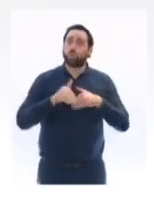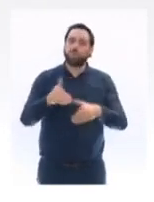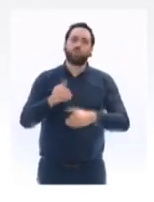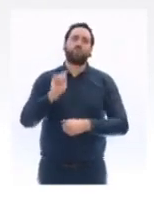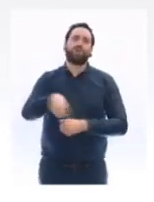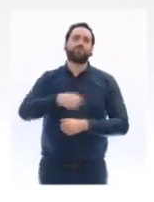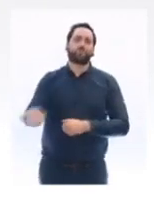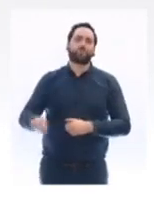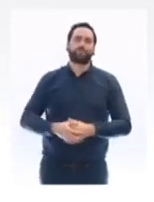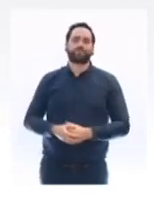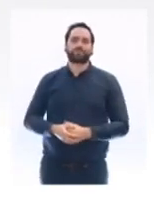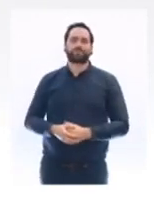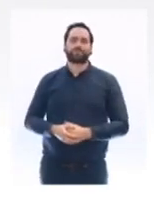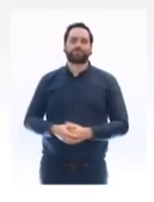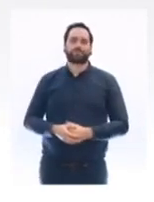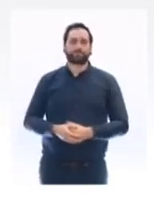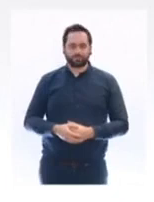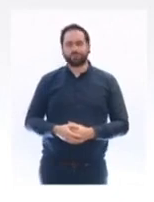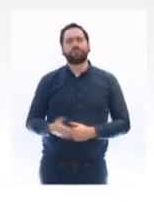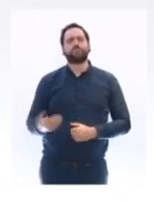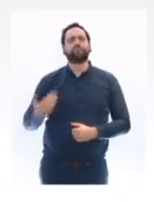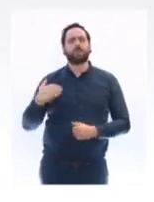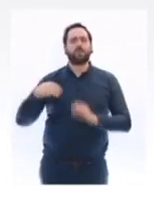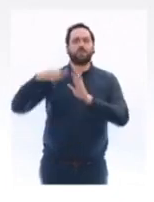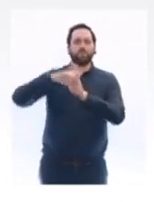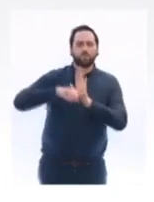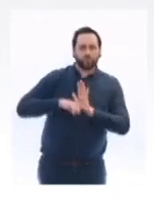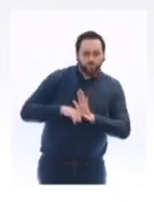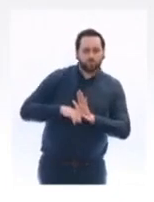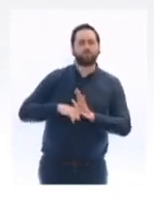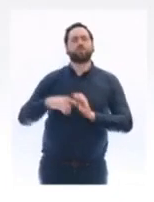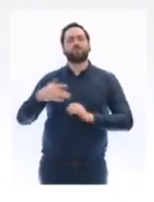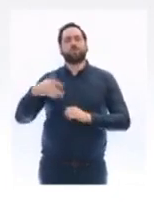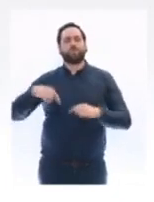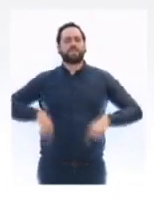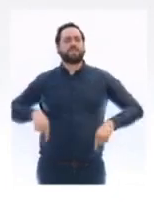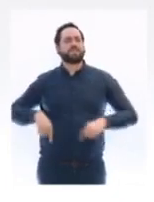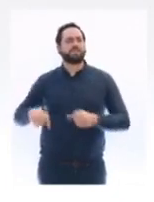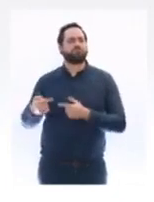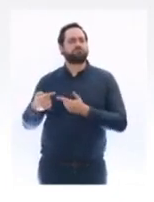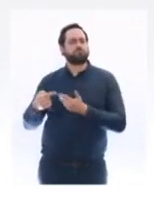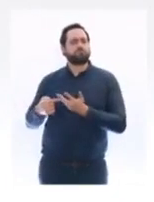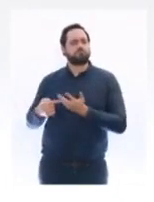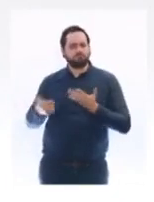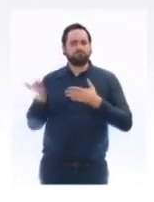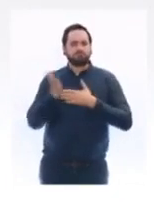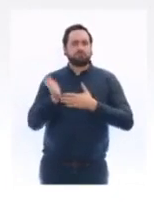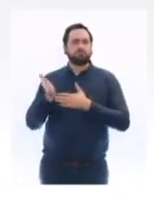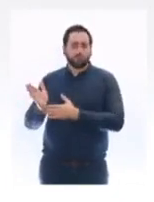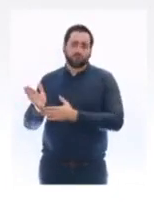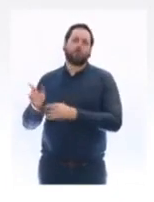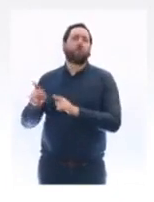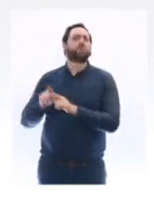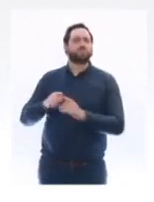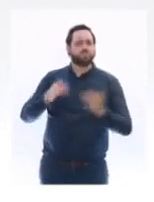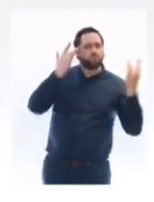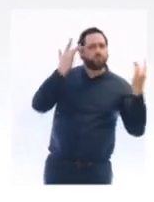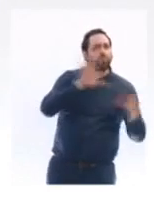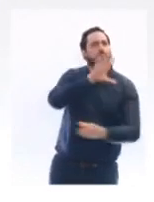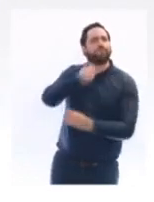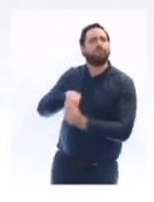transversales. La plupart de nos établissements publics et de nos services à compétence nationale seront fermés, comme de